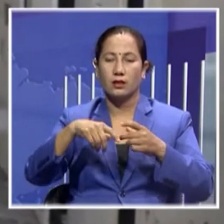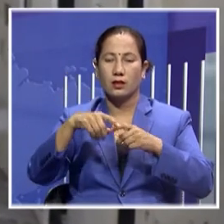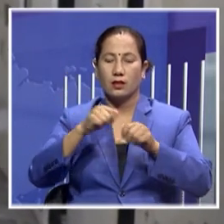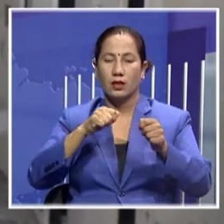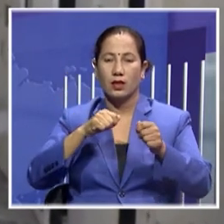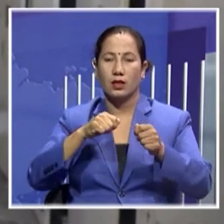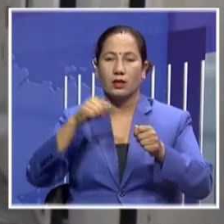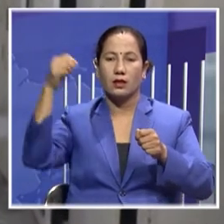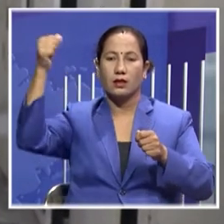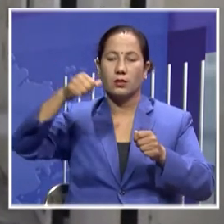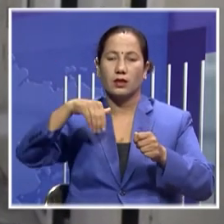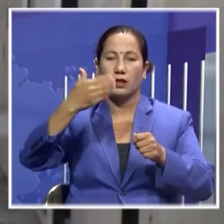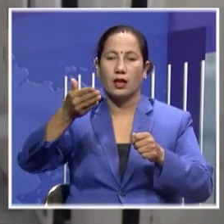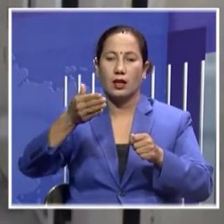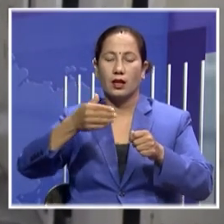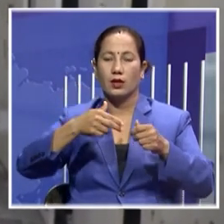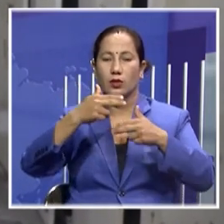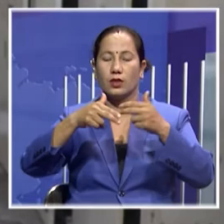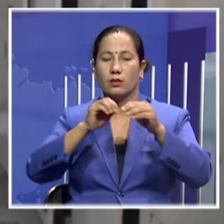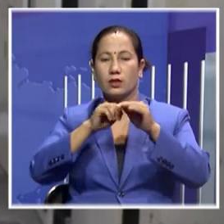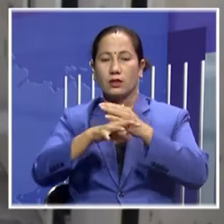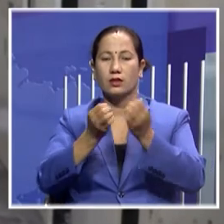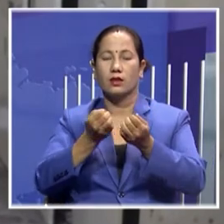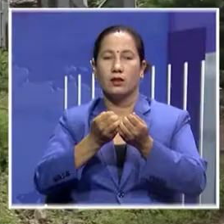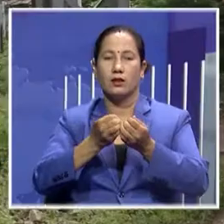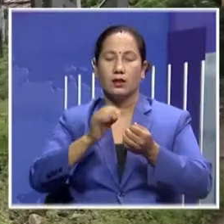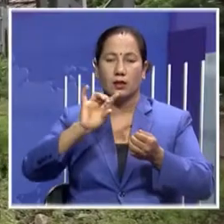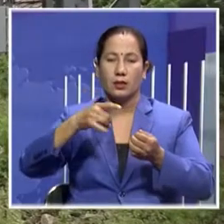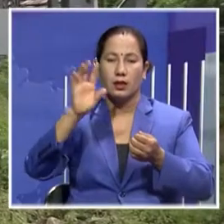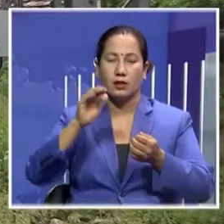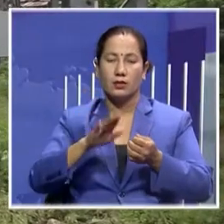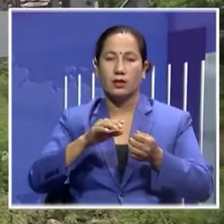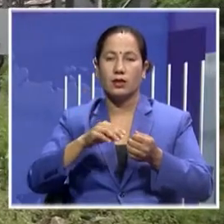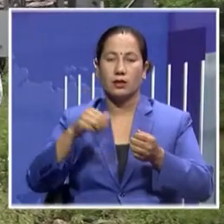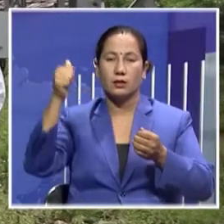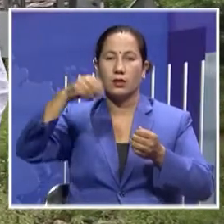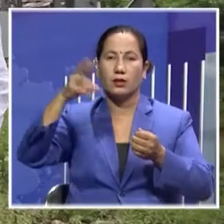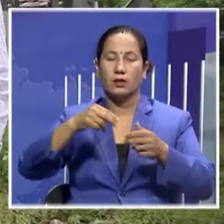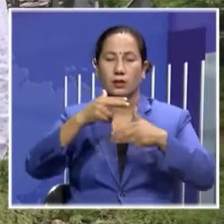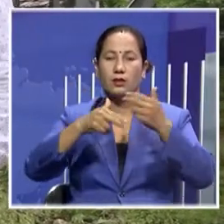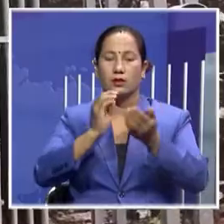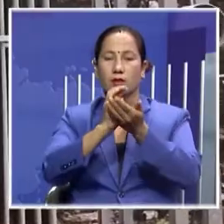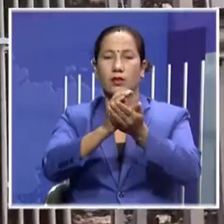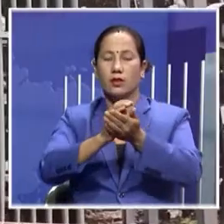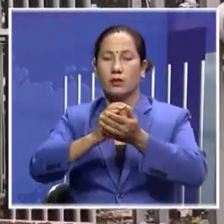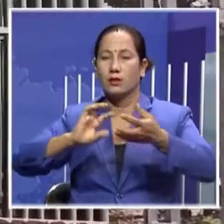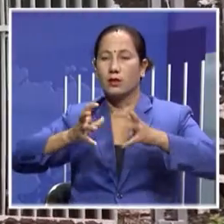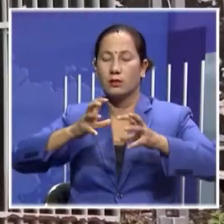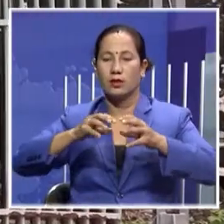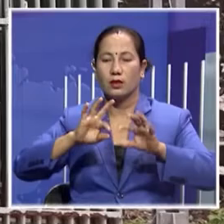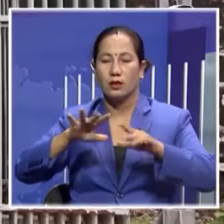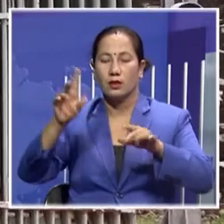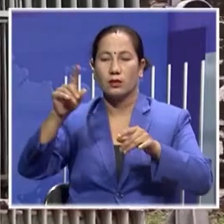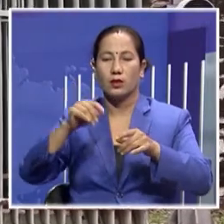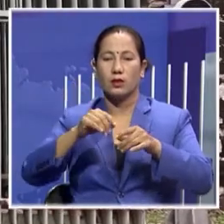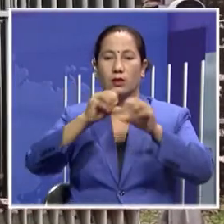लाइन कटाएर बत्तीलाई चाहिँ सुचारु रूपले सञ्चालन गर्न सक्यौँ भने फेरि कन्टिन्यू आउँछ। विद्युत सेवा नियमित नआउँदा मिल सञ्चालक, कम्प्युटर पसल,